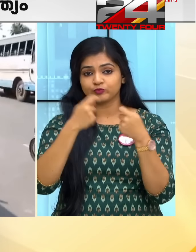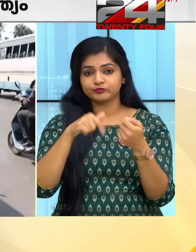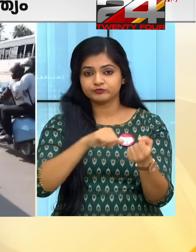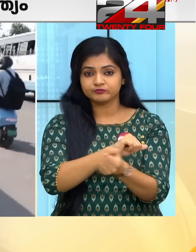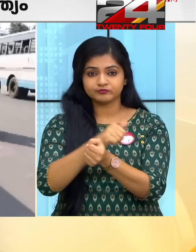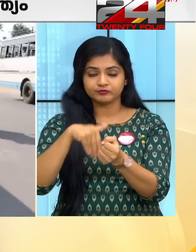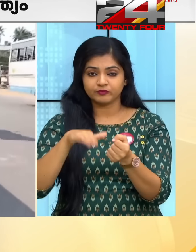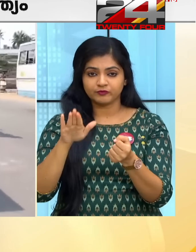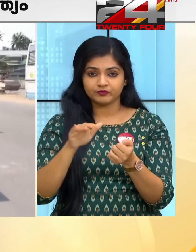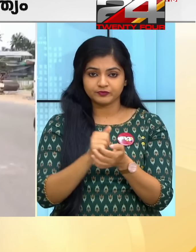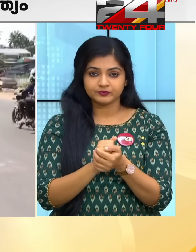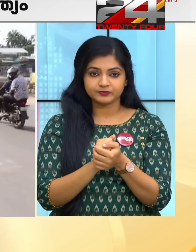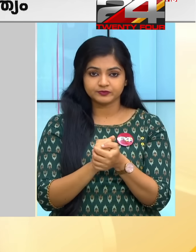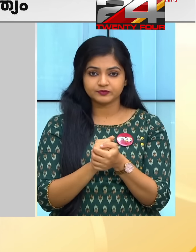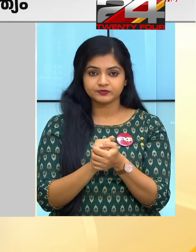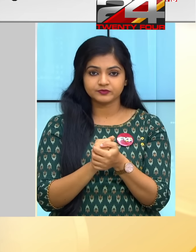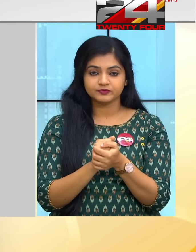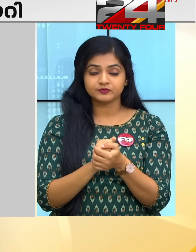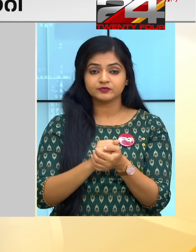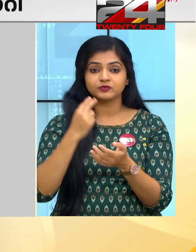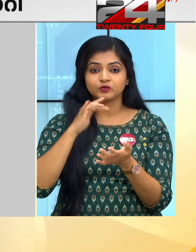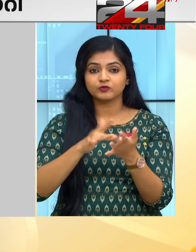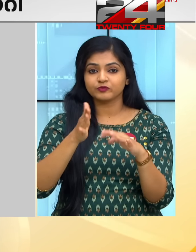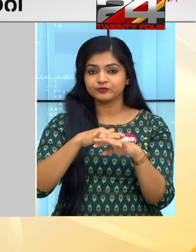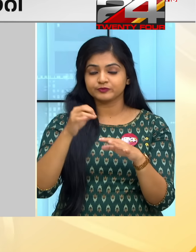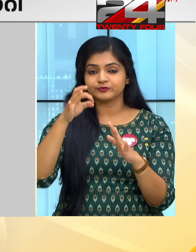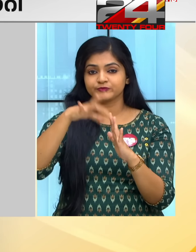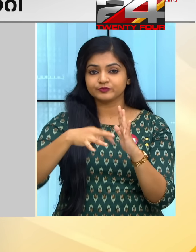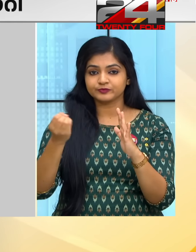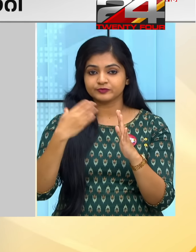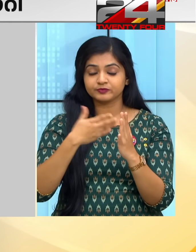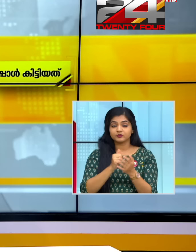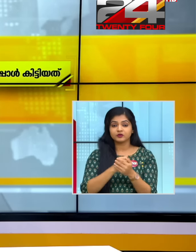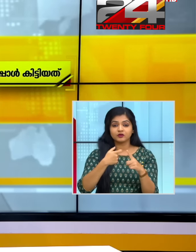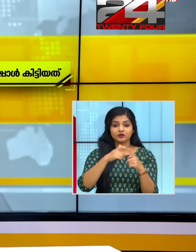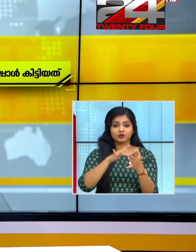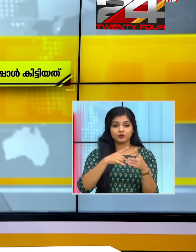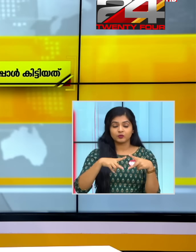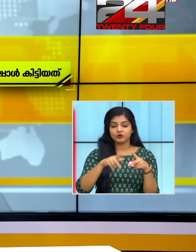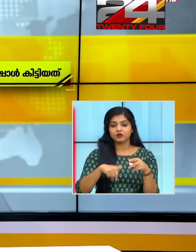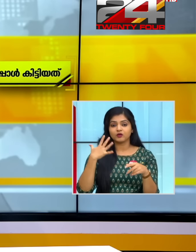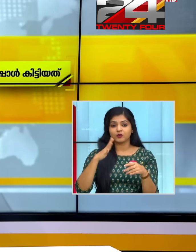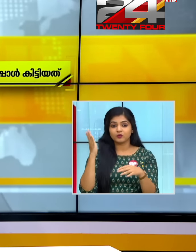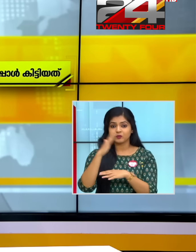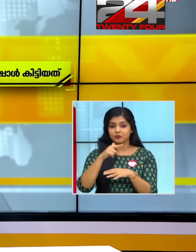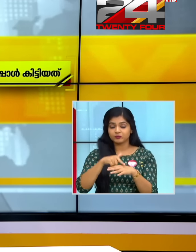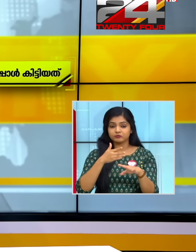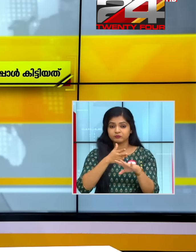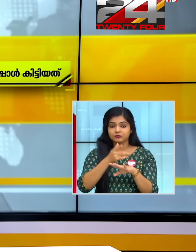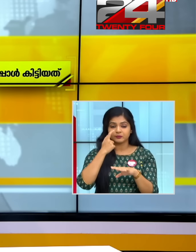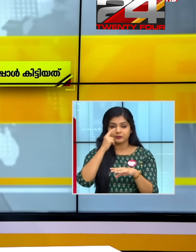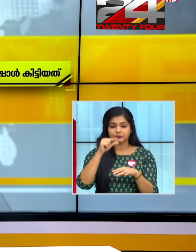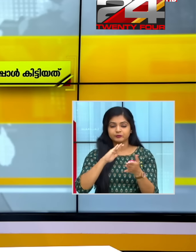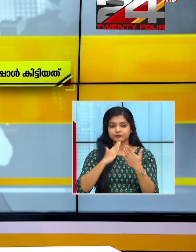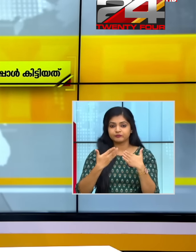കസ്റ്റഡിയിലെടുക്കുകയും ചെയ്തിട്ടുണ്ട്. പ്രവിത, ശരി. തിരുവനന്തപുരത്ത് നിന്നാണ് അപകട വാർത്ത വരുന്നത്. കഴക്കൂട്ടം വെട്ട് റോഡിൽ ടിപ്പർ ലോറി ശരീരത്തിലൂടെ കയറിയിറങ്ങി